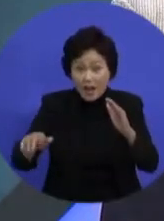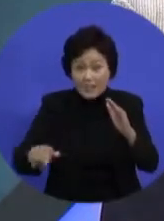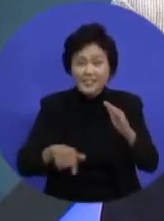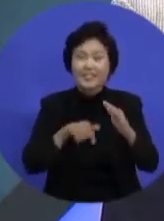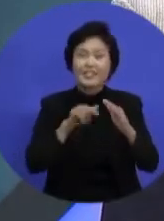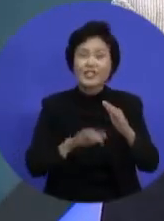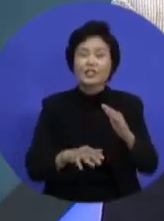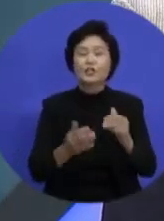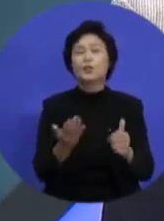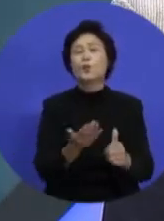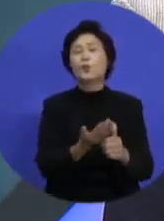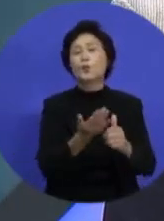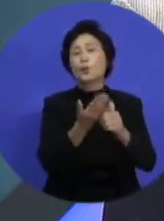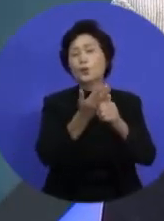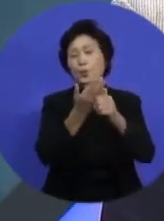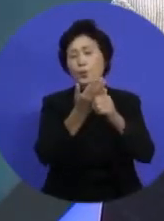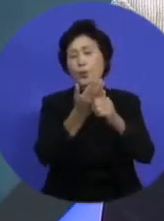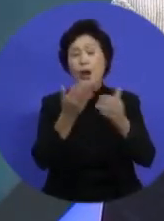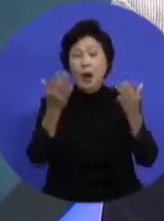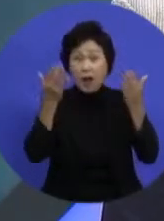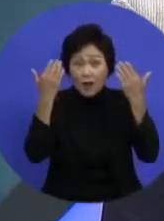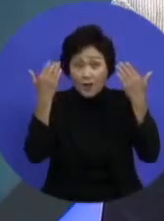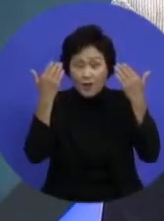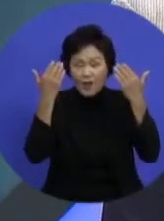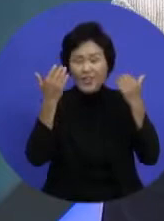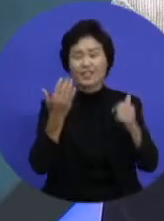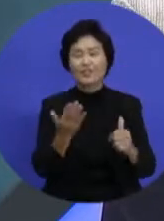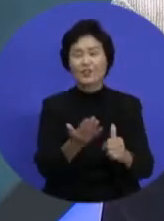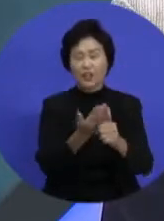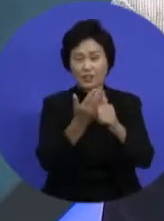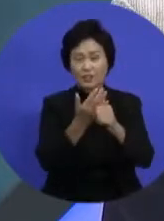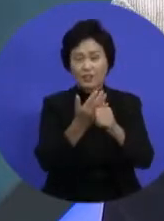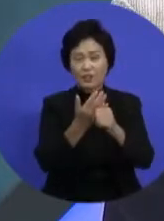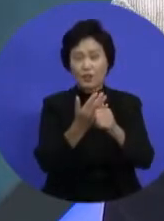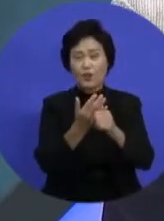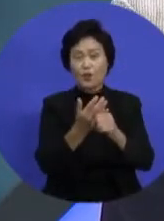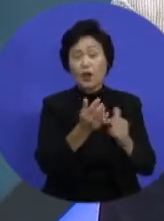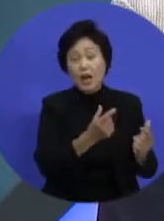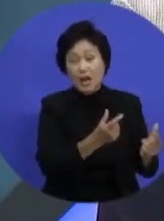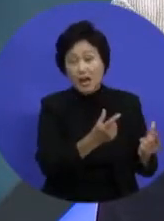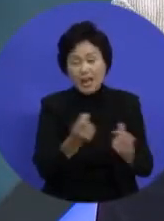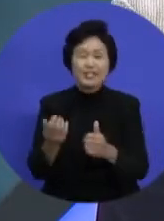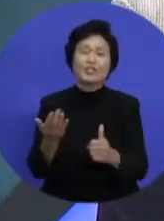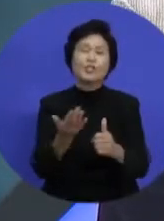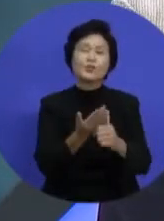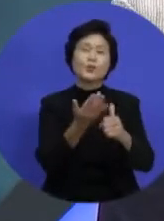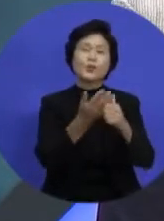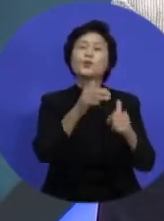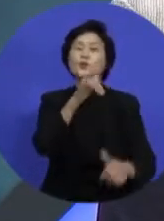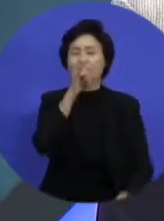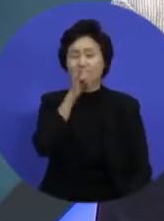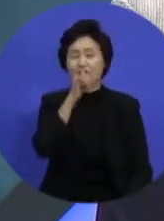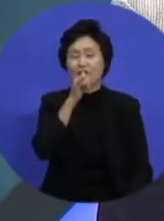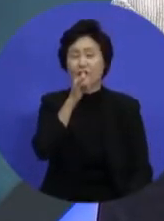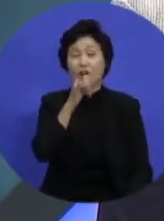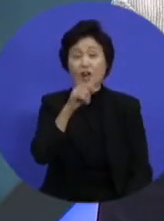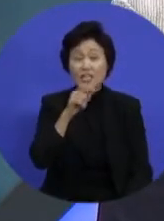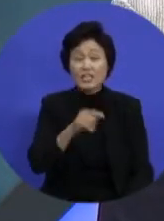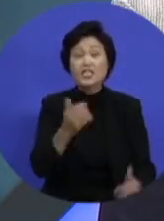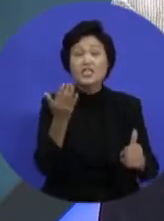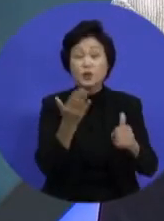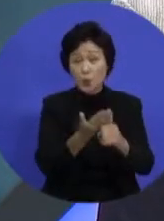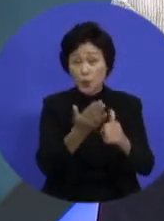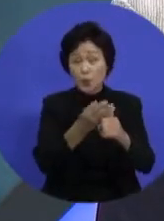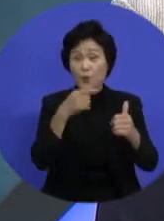되고 또 학교에서도 양육을 함께 하는 공동 양육이라고 하는데요. 그런 것들이 이제 죽지 않고 점점 더